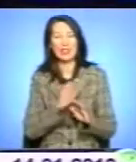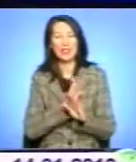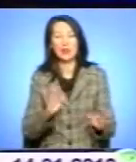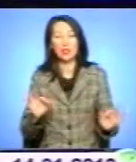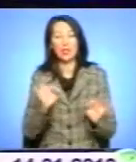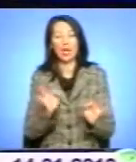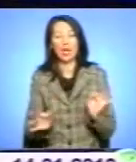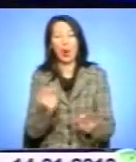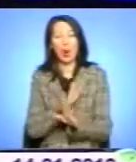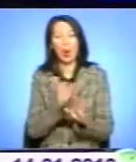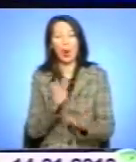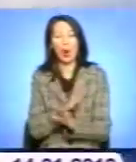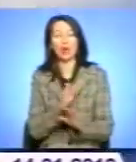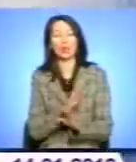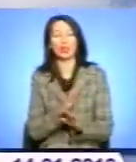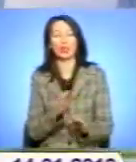ніяких погодних катаклізмів.